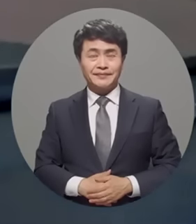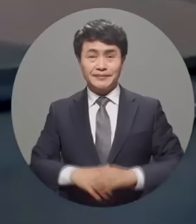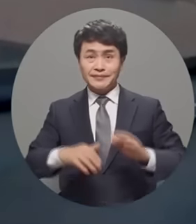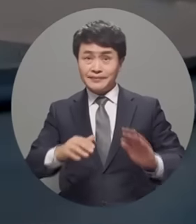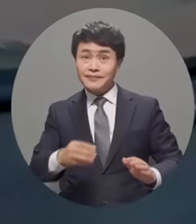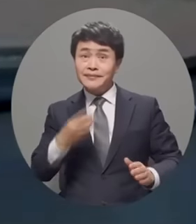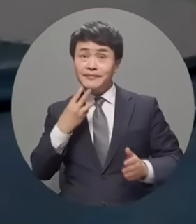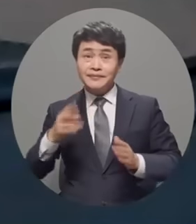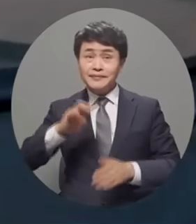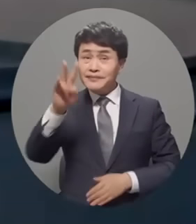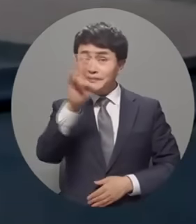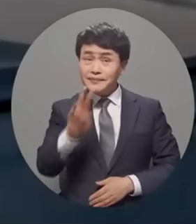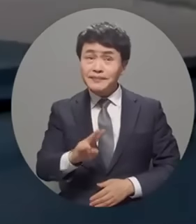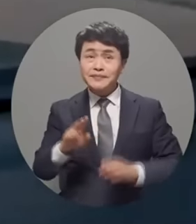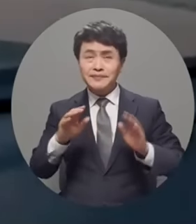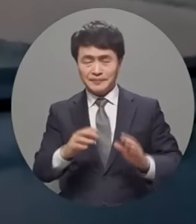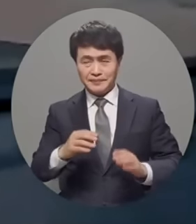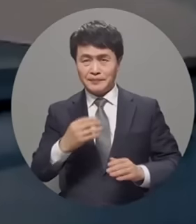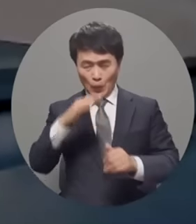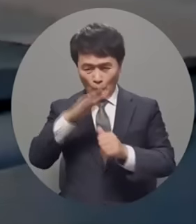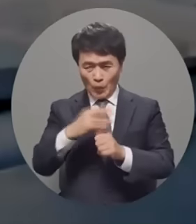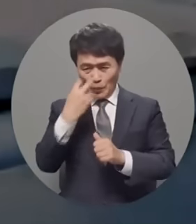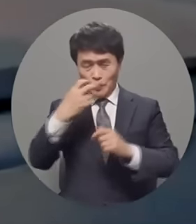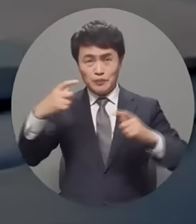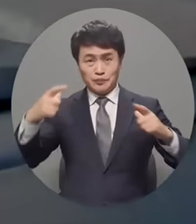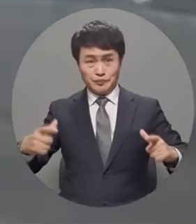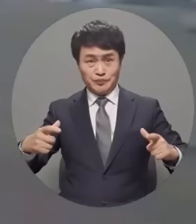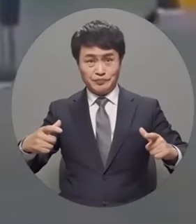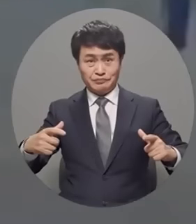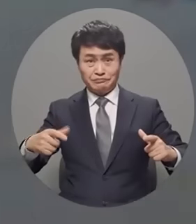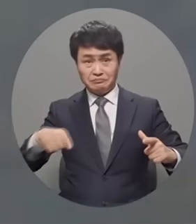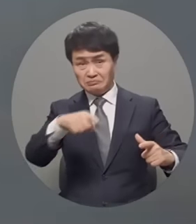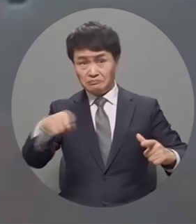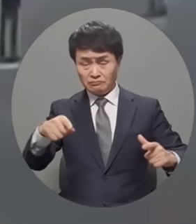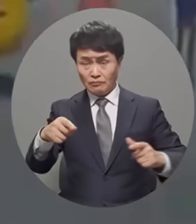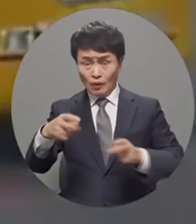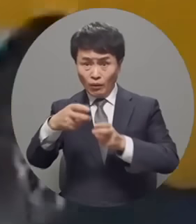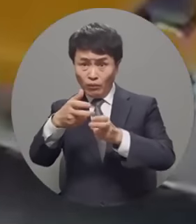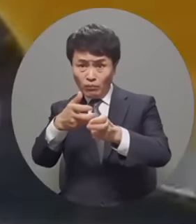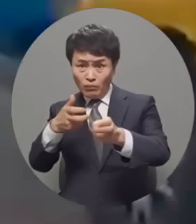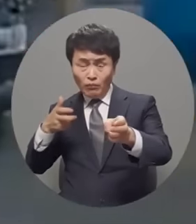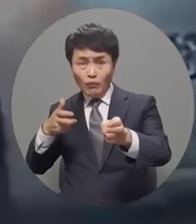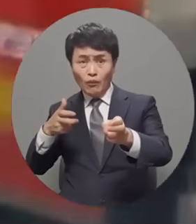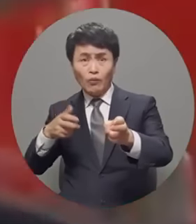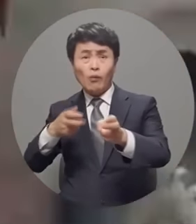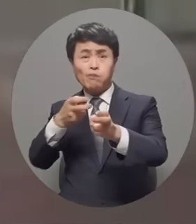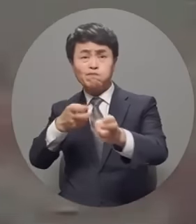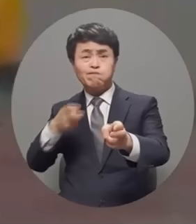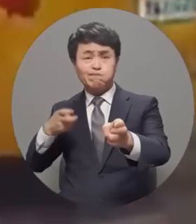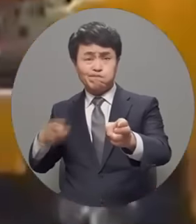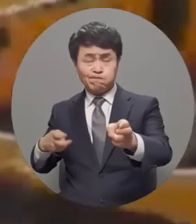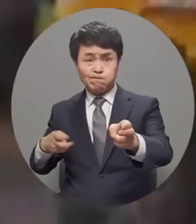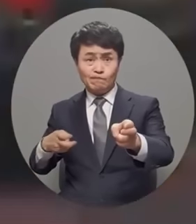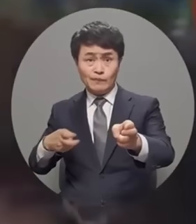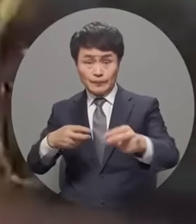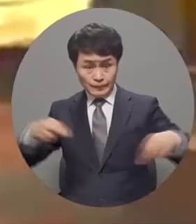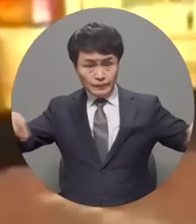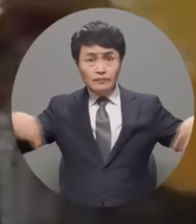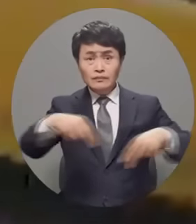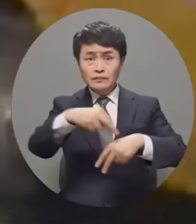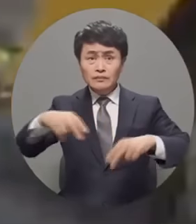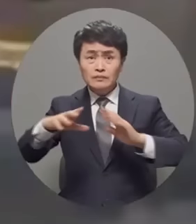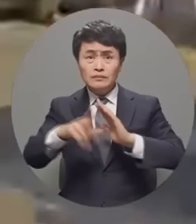경기도 시흥의 한 어린이 보호구역입니다. 도로 한 차선을 멈춰선 차량들이 차지하고 있습니다. 횡단보도를